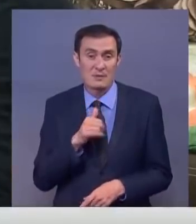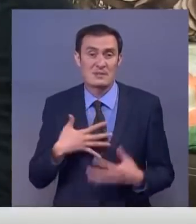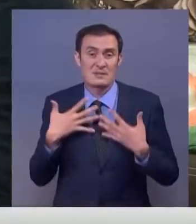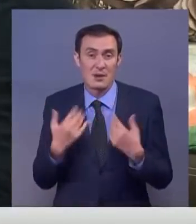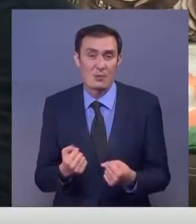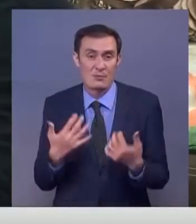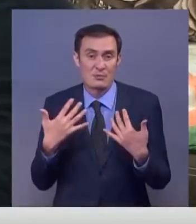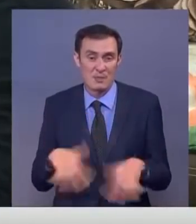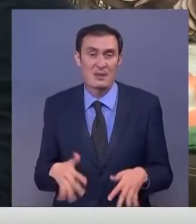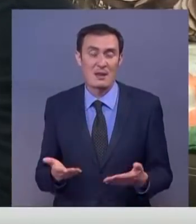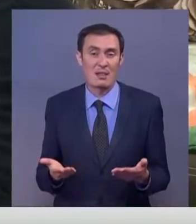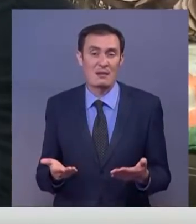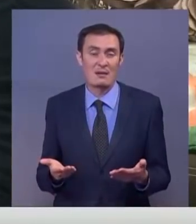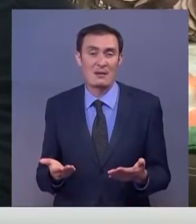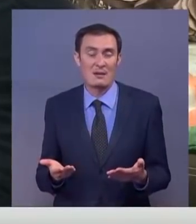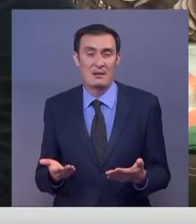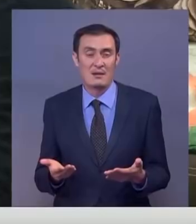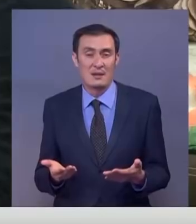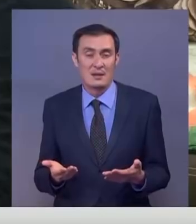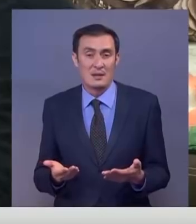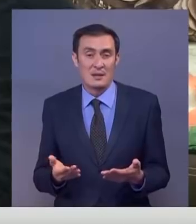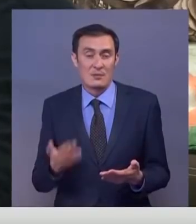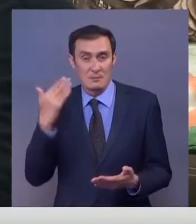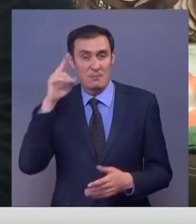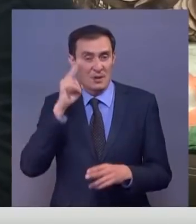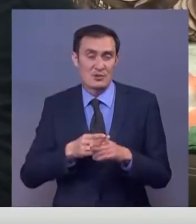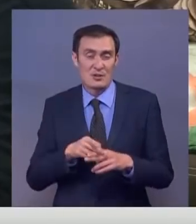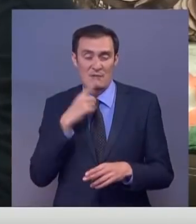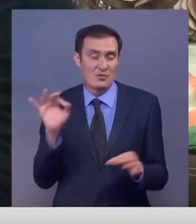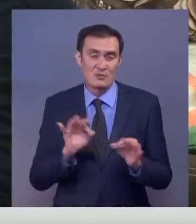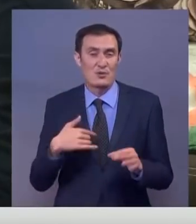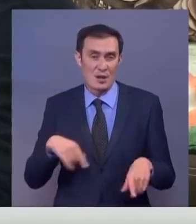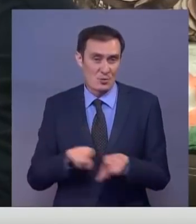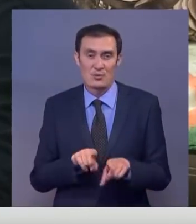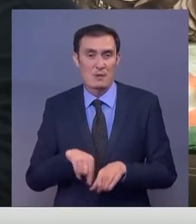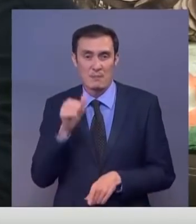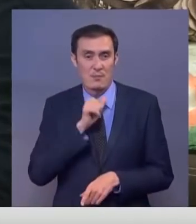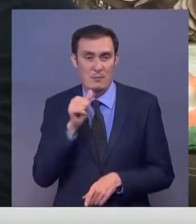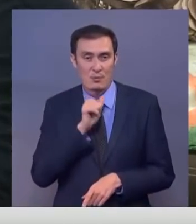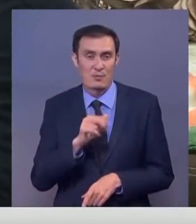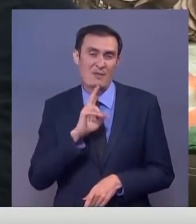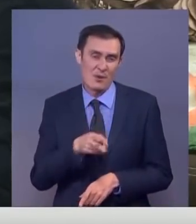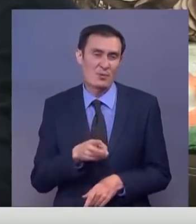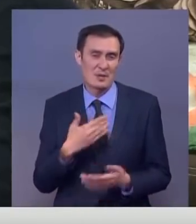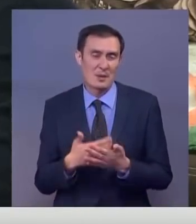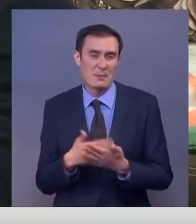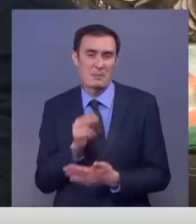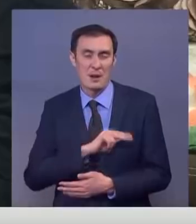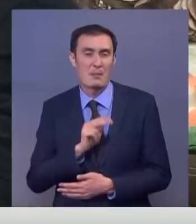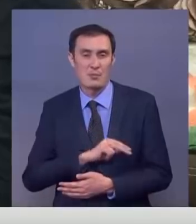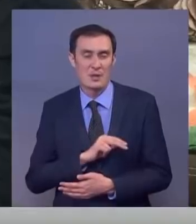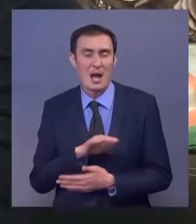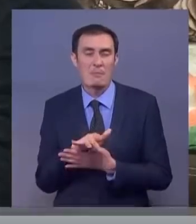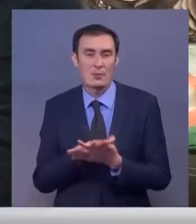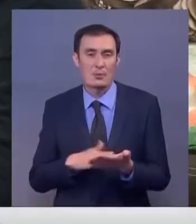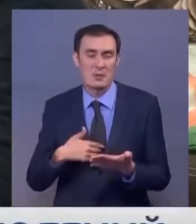отдал. Ну, братишка говорит, ничего, говорит, я тоже попробую, года два поработай. А